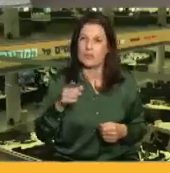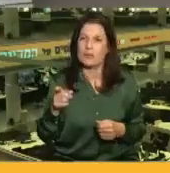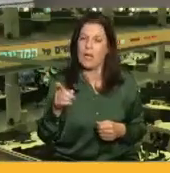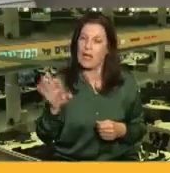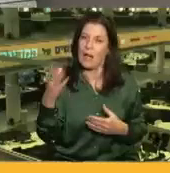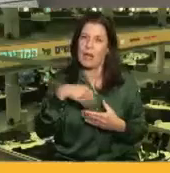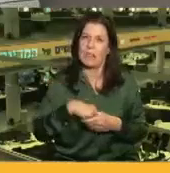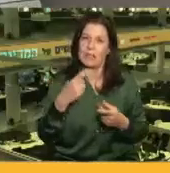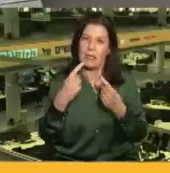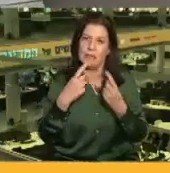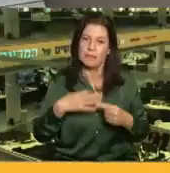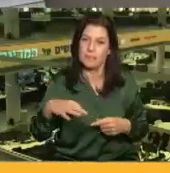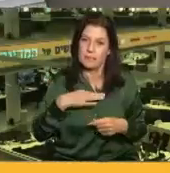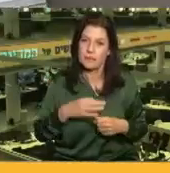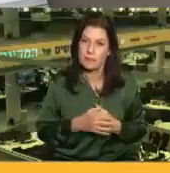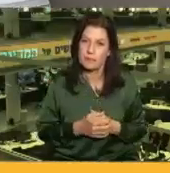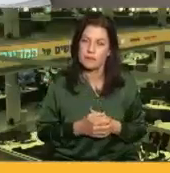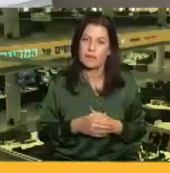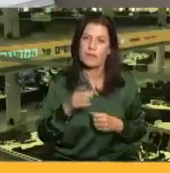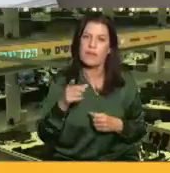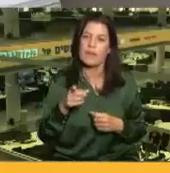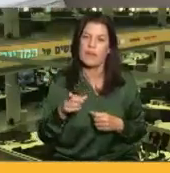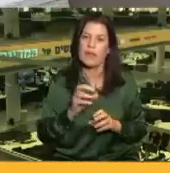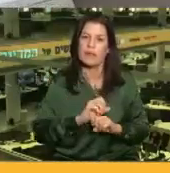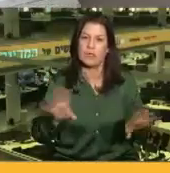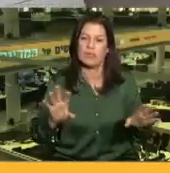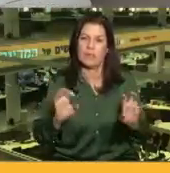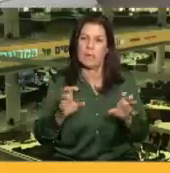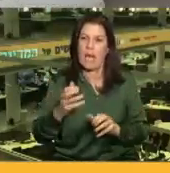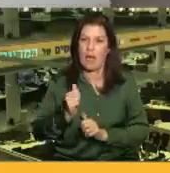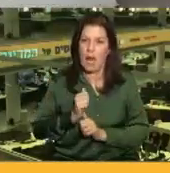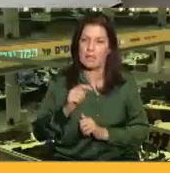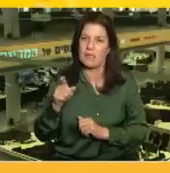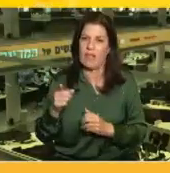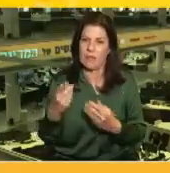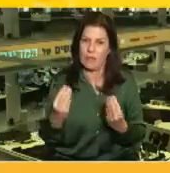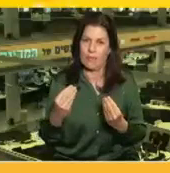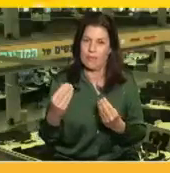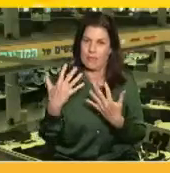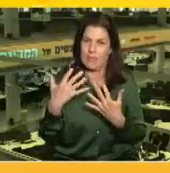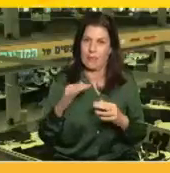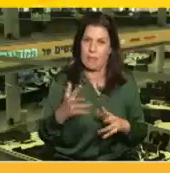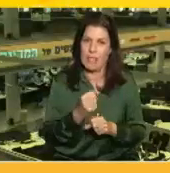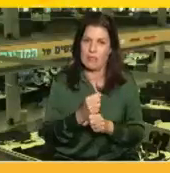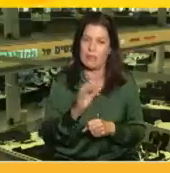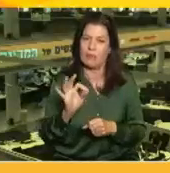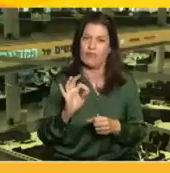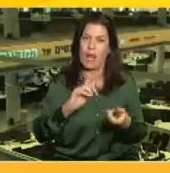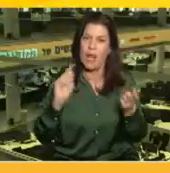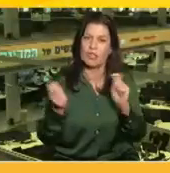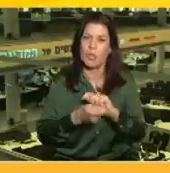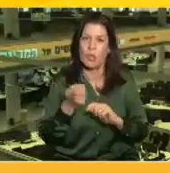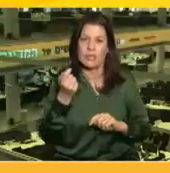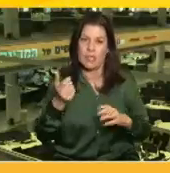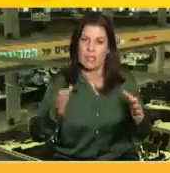לשיחה שלנו. את משדרת בגלגלצ, ותכף תספרי לנו מה עשיתם, אם בכלל, כדי קצת לשנות את,